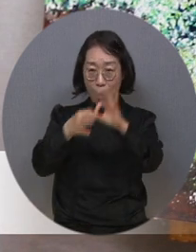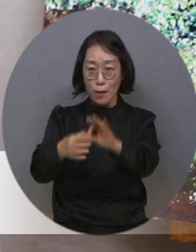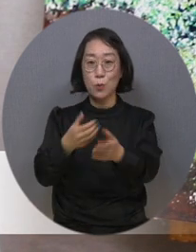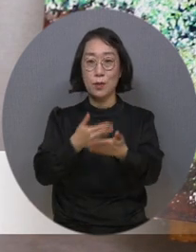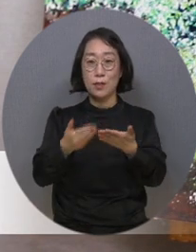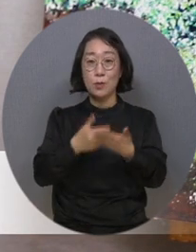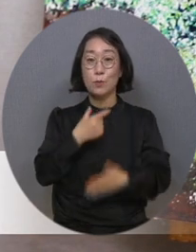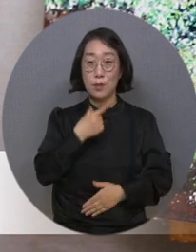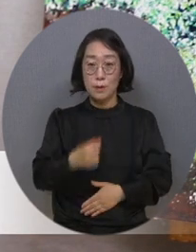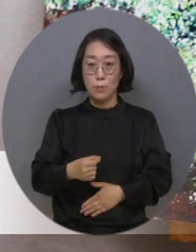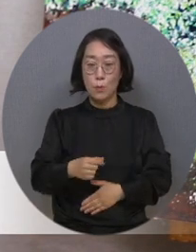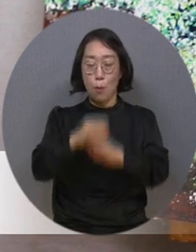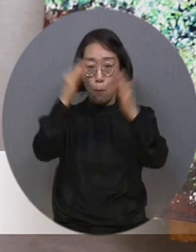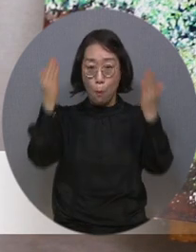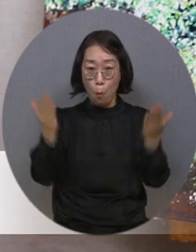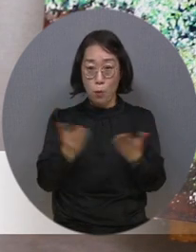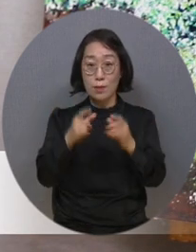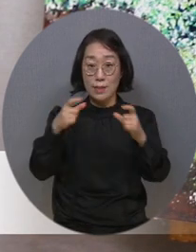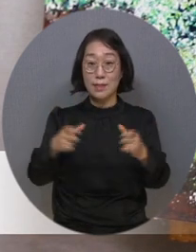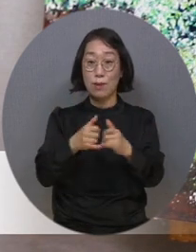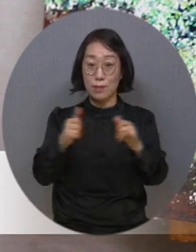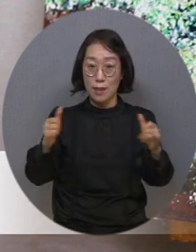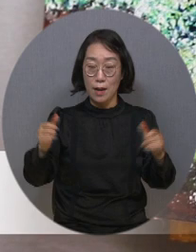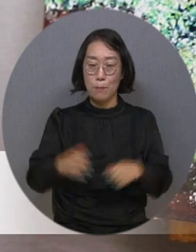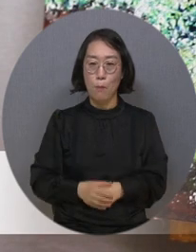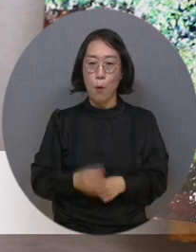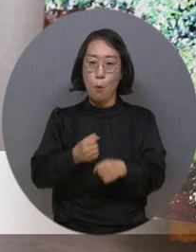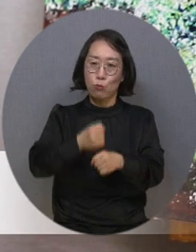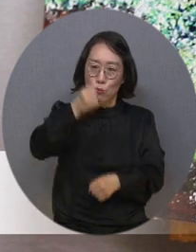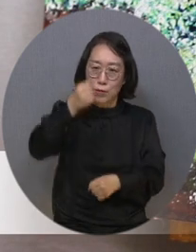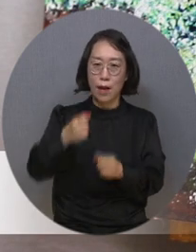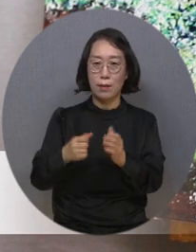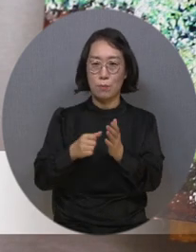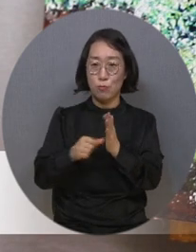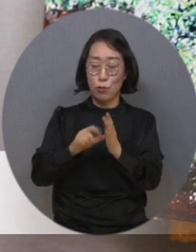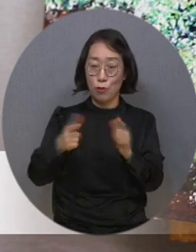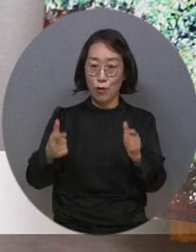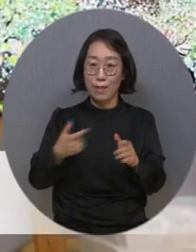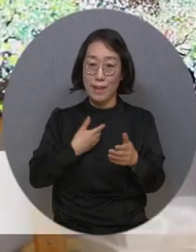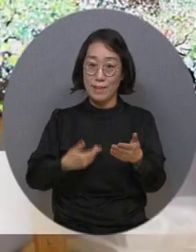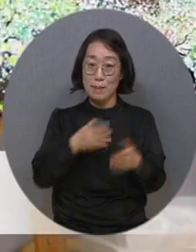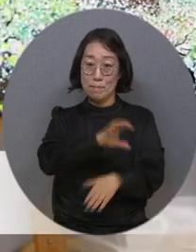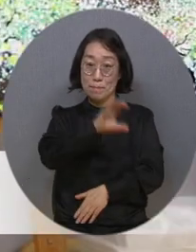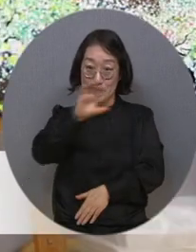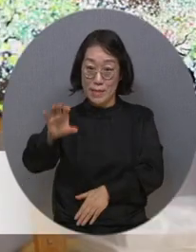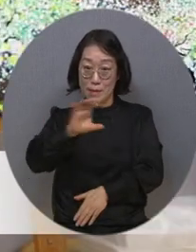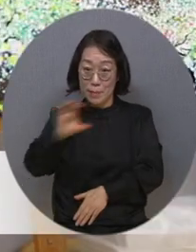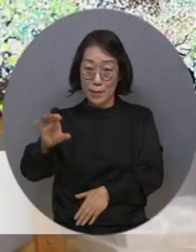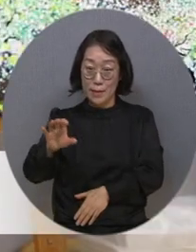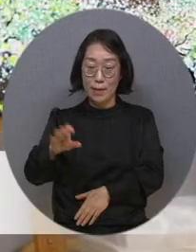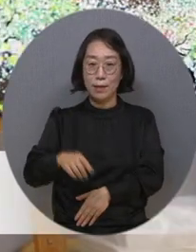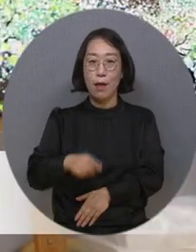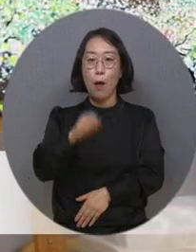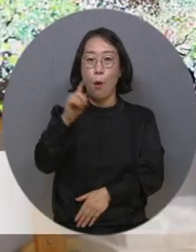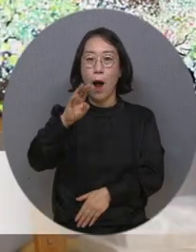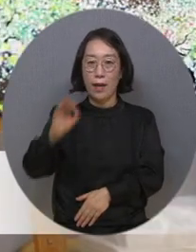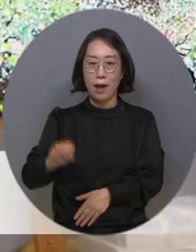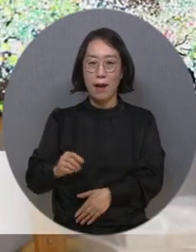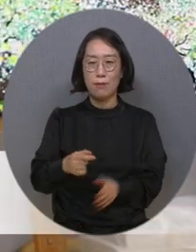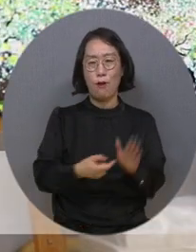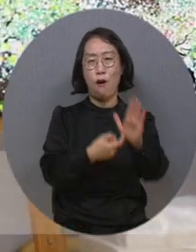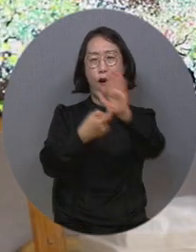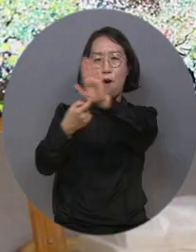싶고요. 모든 시민들이 우산이나 생활용품에 제 그림이 들어가서 그렇게 광양을 널리